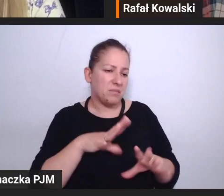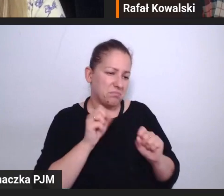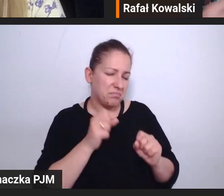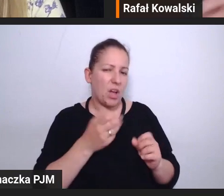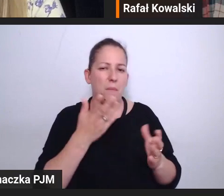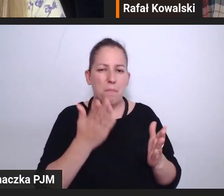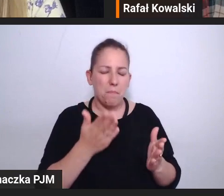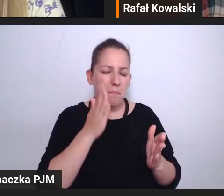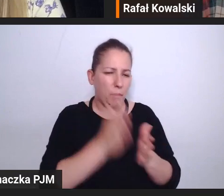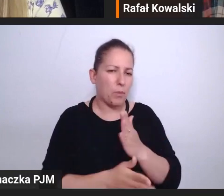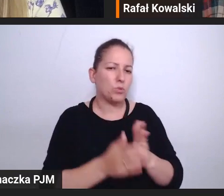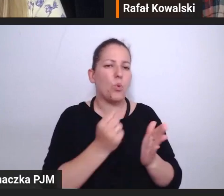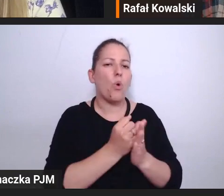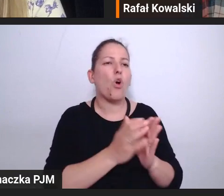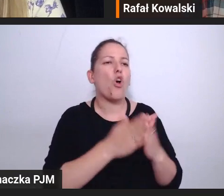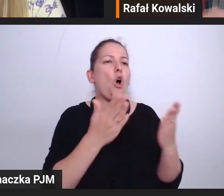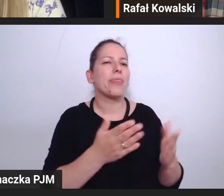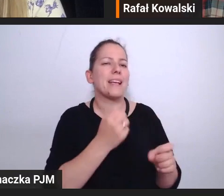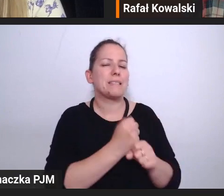kodeks nas no, tak jakby